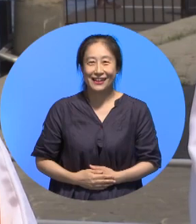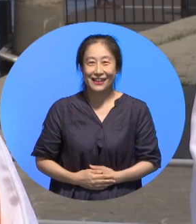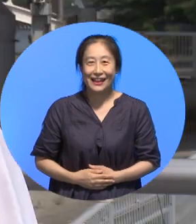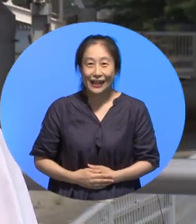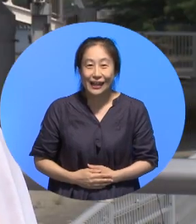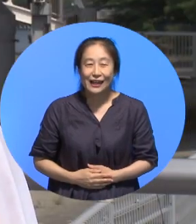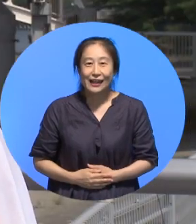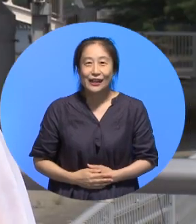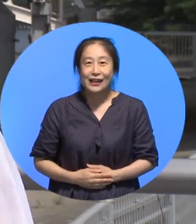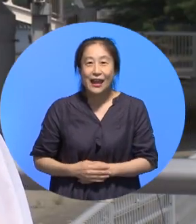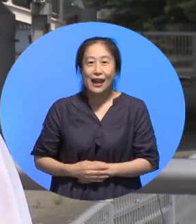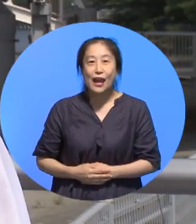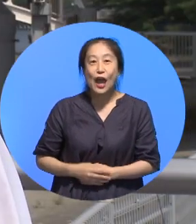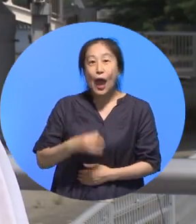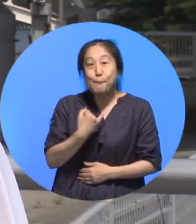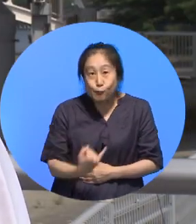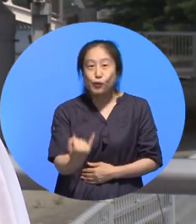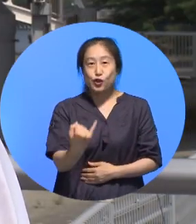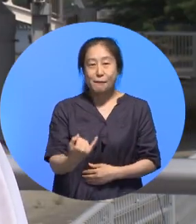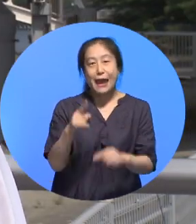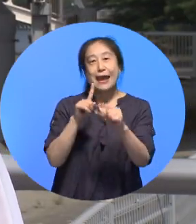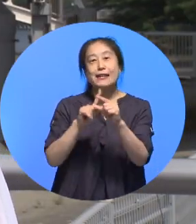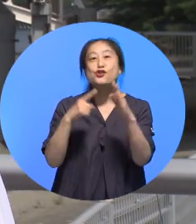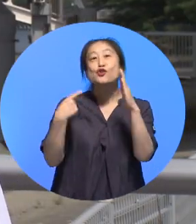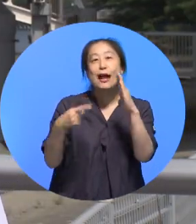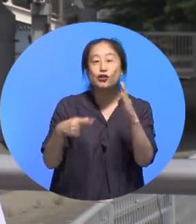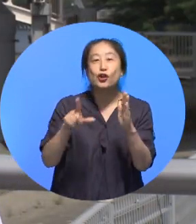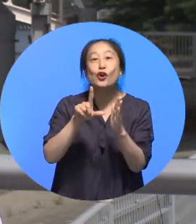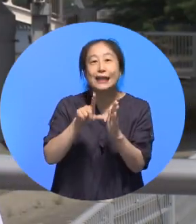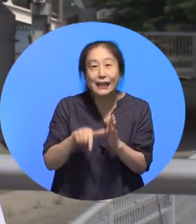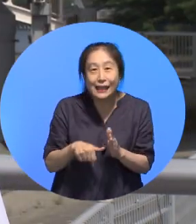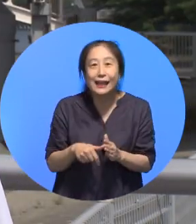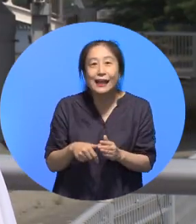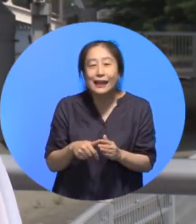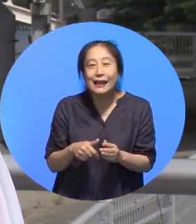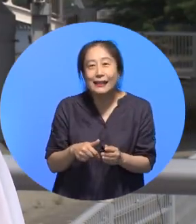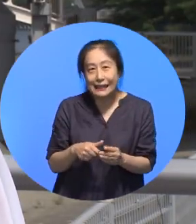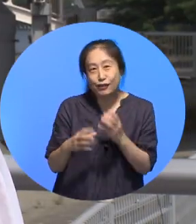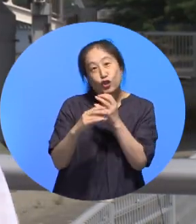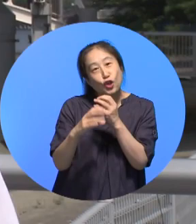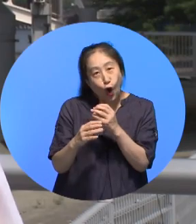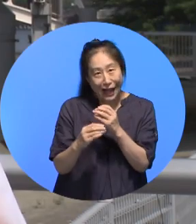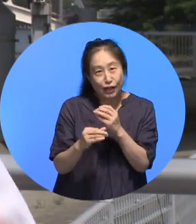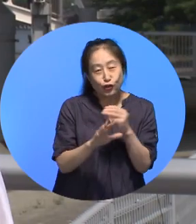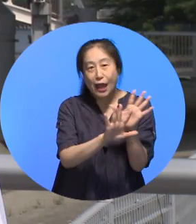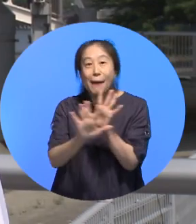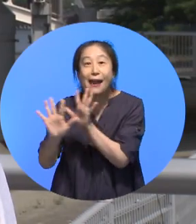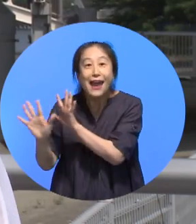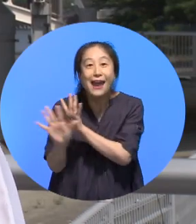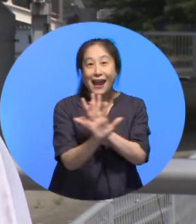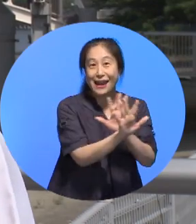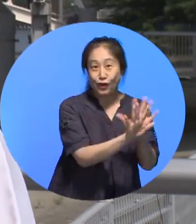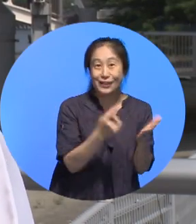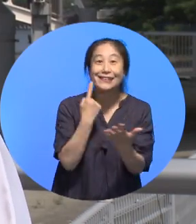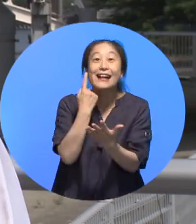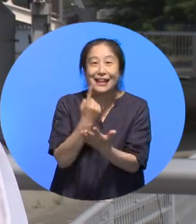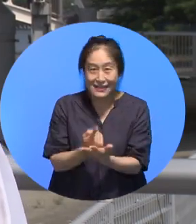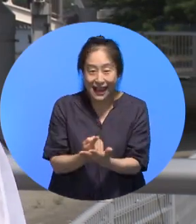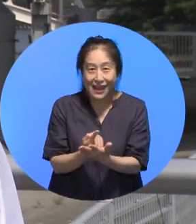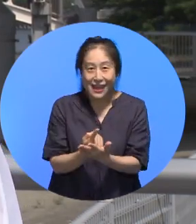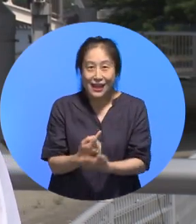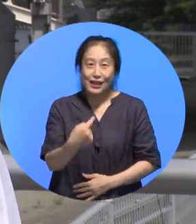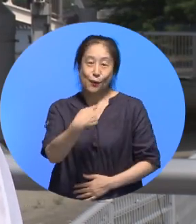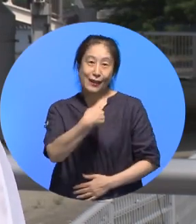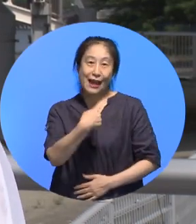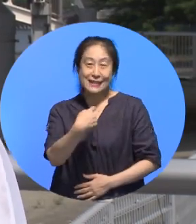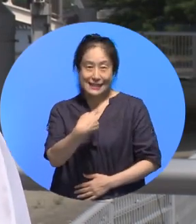たい特にこの水田祭りは娘が中学時代に水走学で同じ道をパレートしたのであの